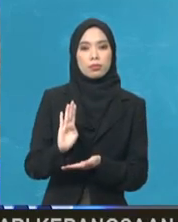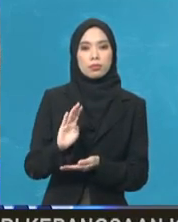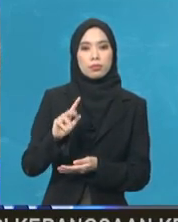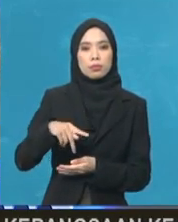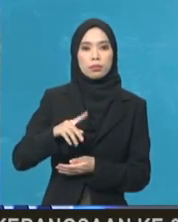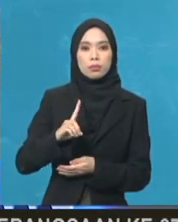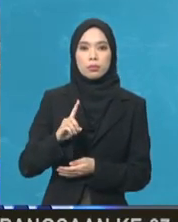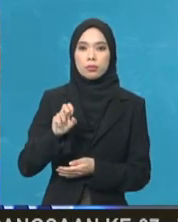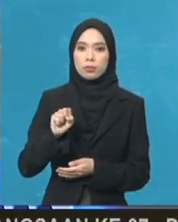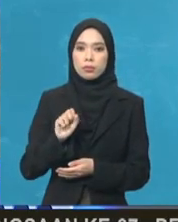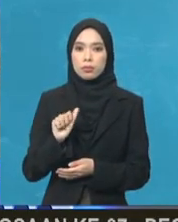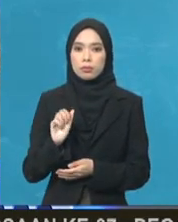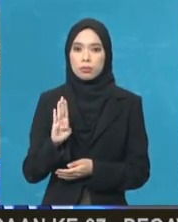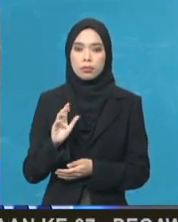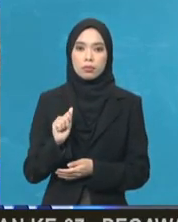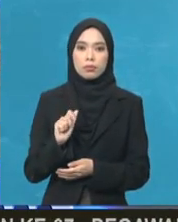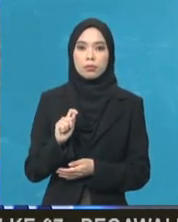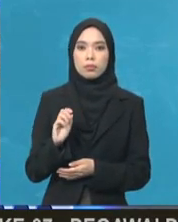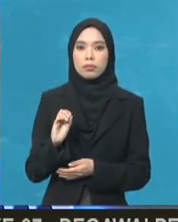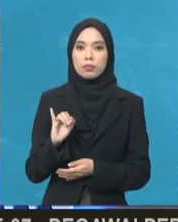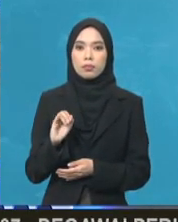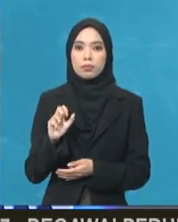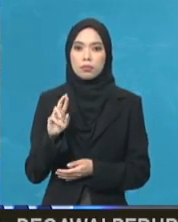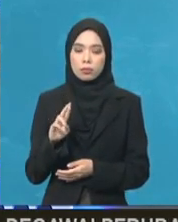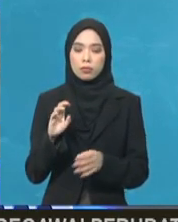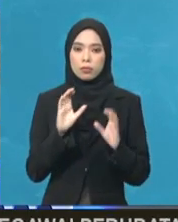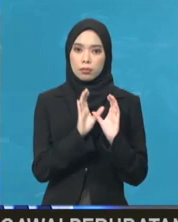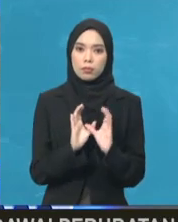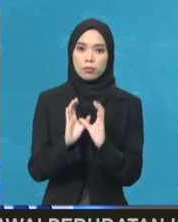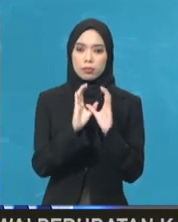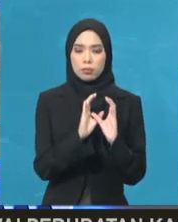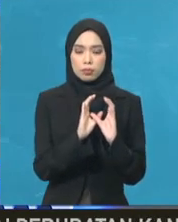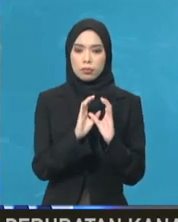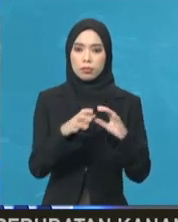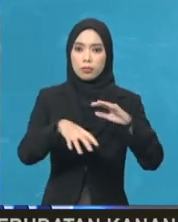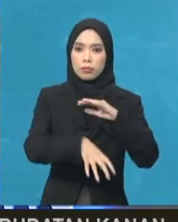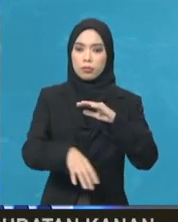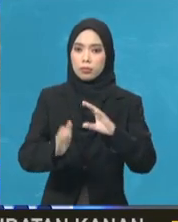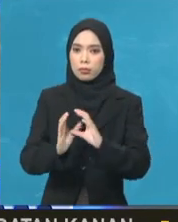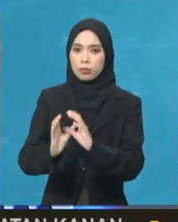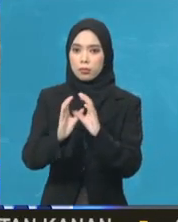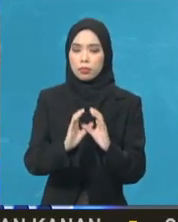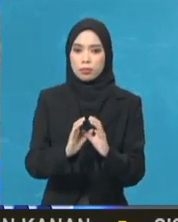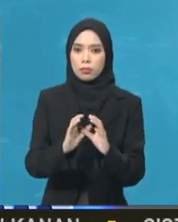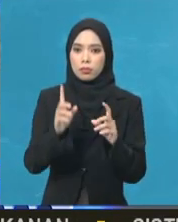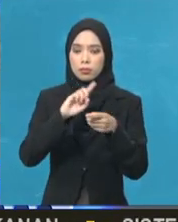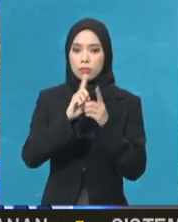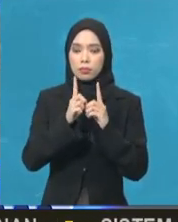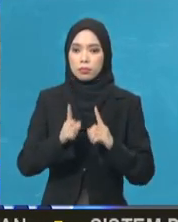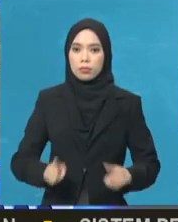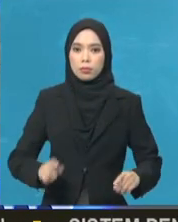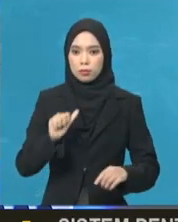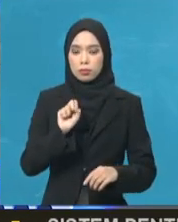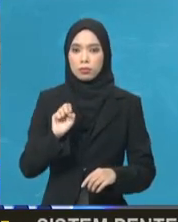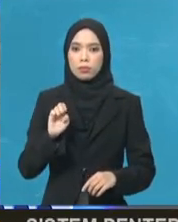about two sendirian berhad sebuah anak scorecard di bawah Darussalam SZ 9 berhak melancarkan image nama